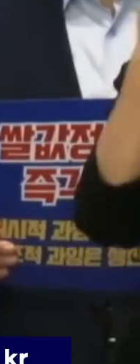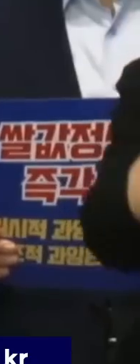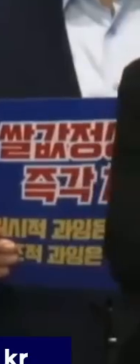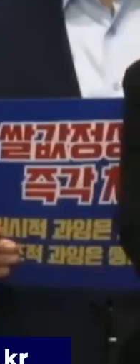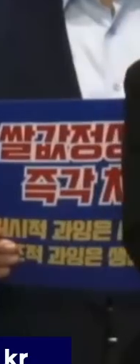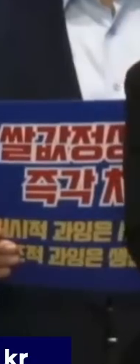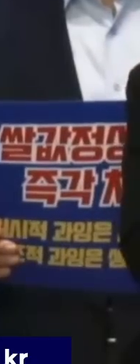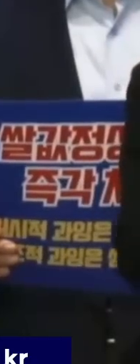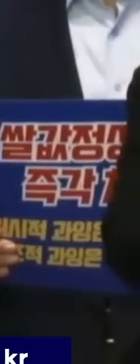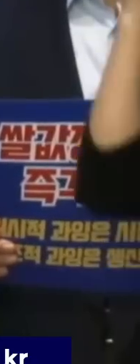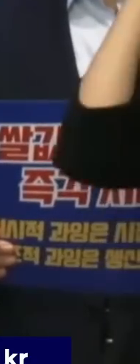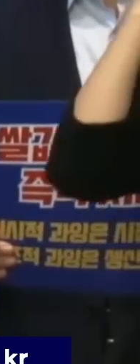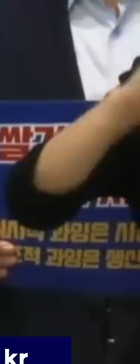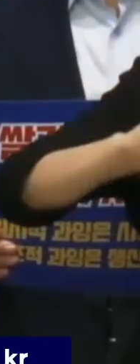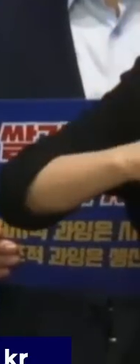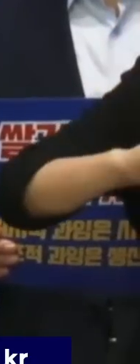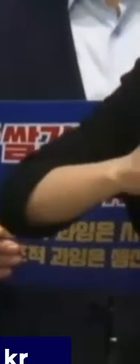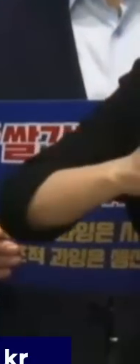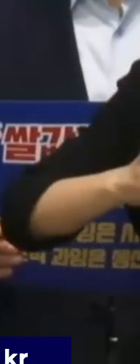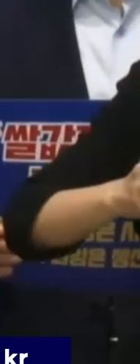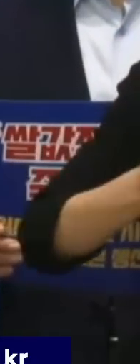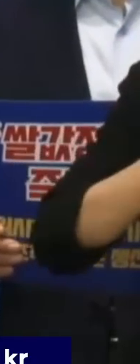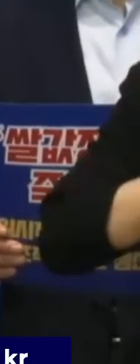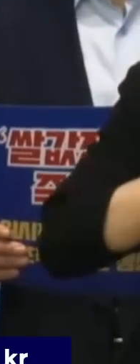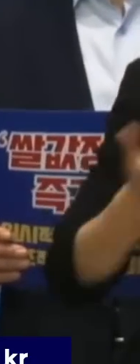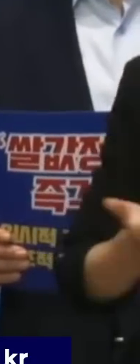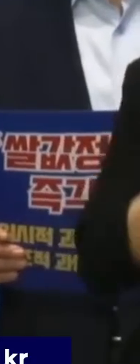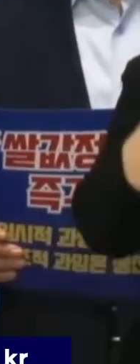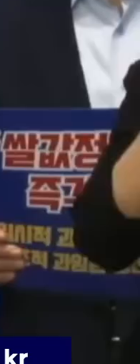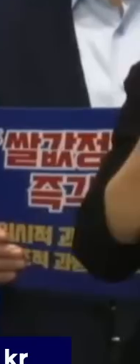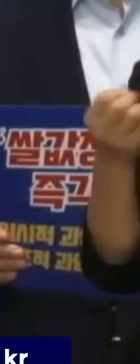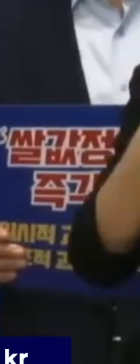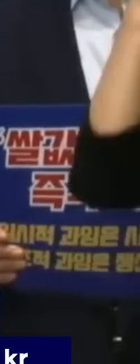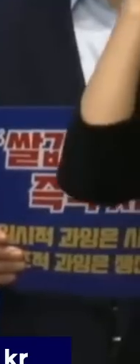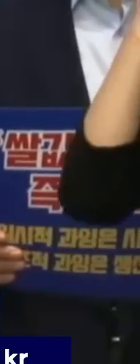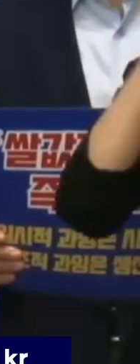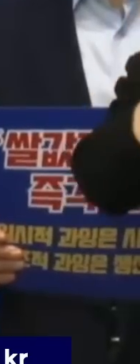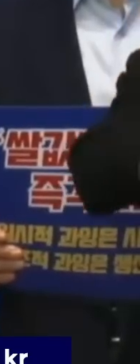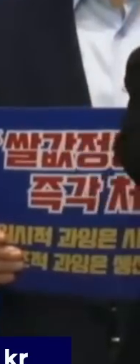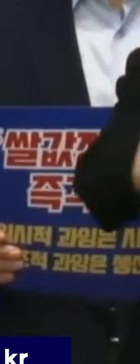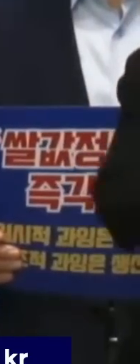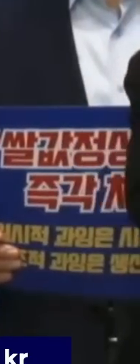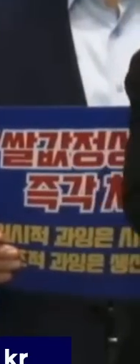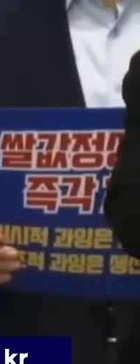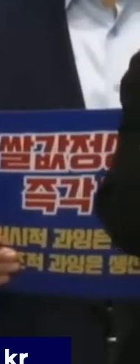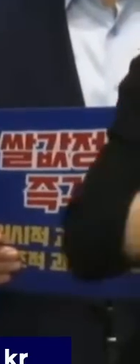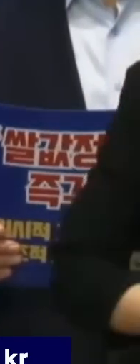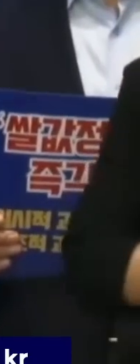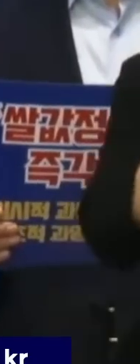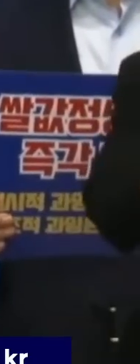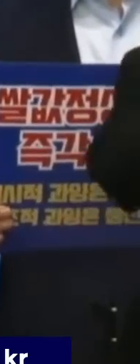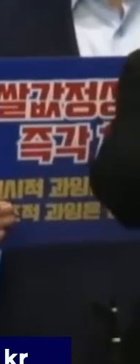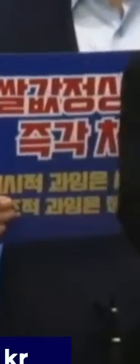한국의 위상을 높이는 윈윈 경량이 전략이 될 수 있을 것입니다. 최근 김진표 국회장 의장께서도